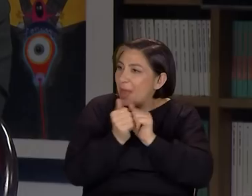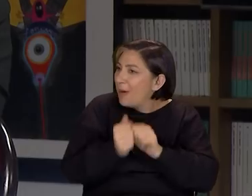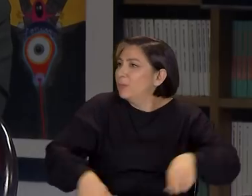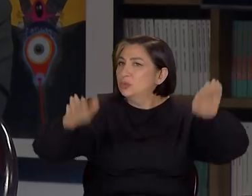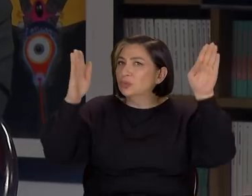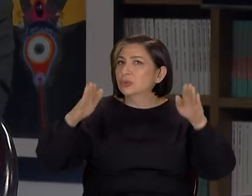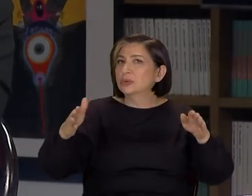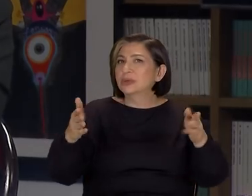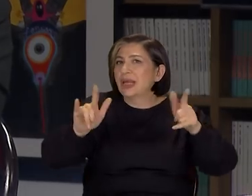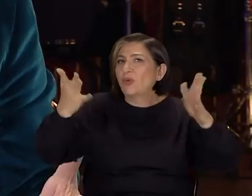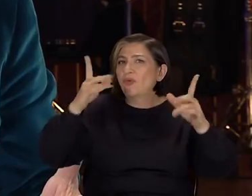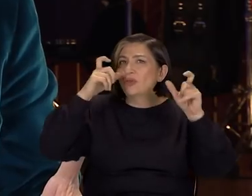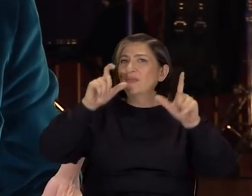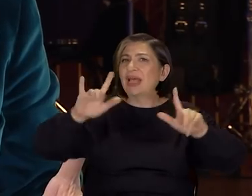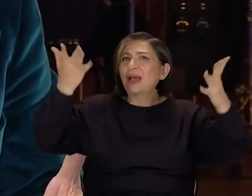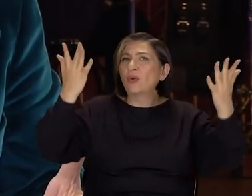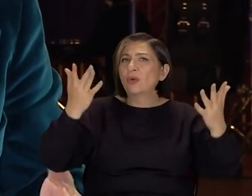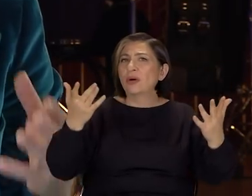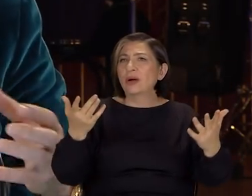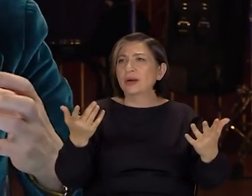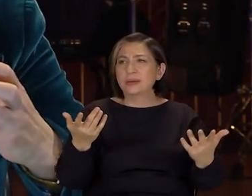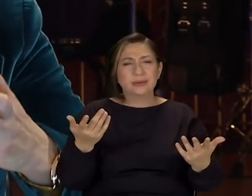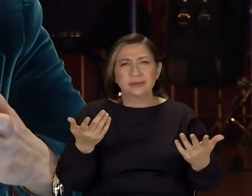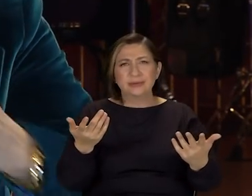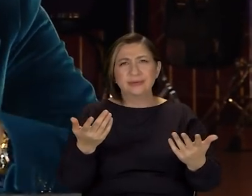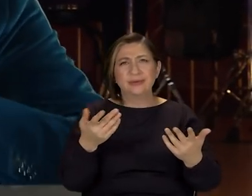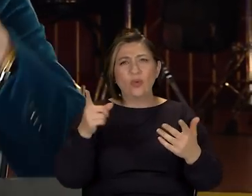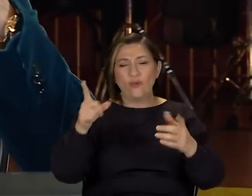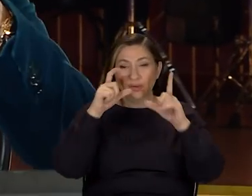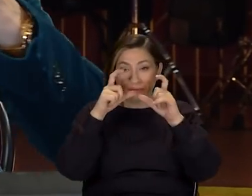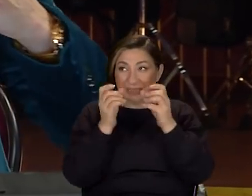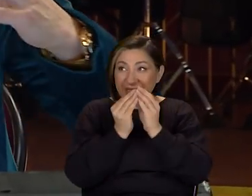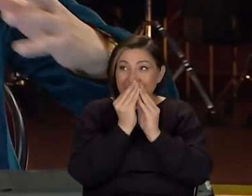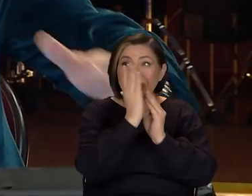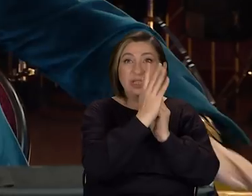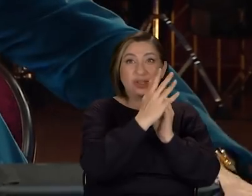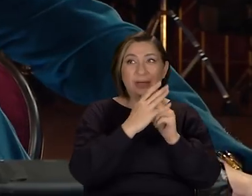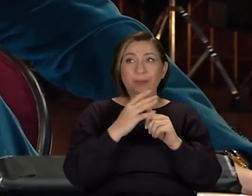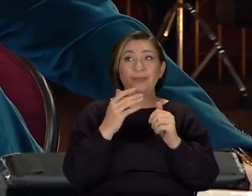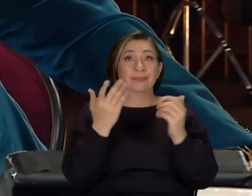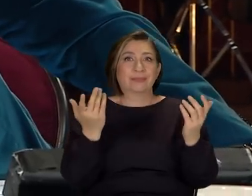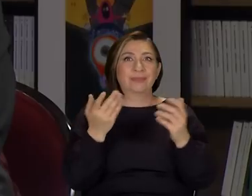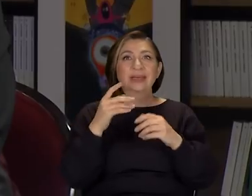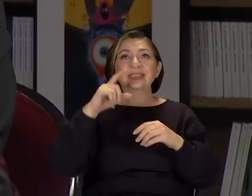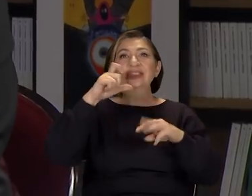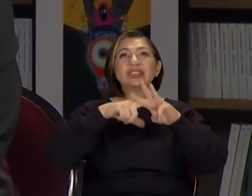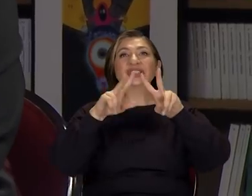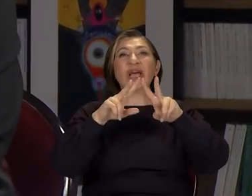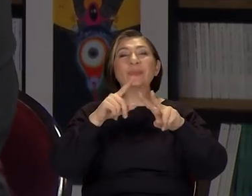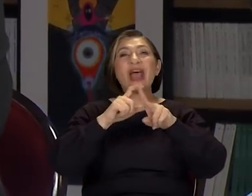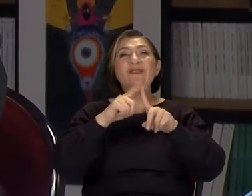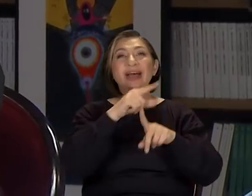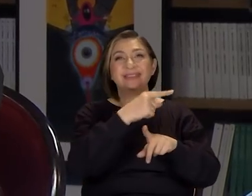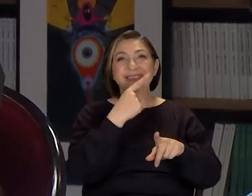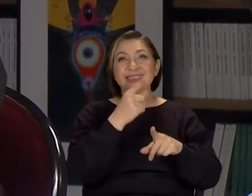büyümüştük? Fotoğraf ya, çektirerek mi büyüdük? Hayır, o fotoğrafı alacak gidecek. Bitti. Bizde de şey var, Cem abi, Cem Darman herkes